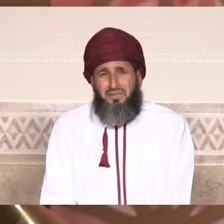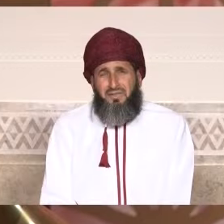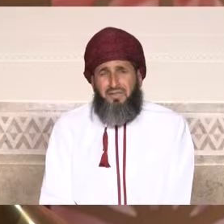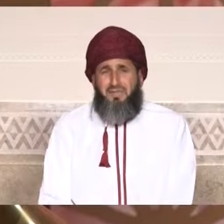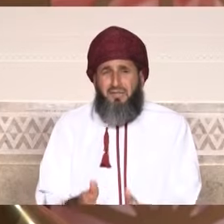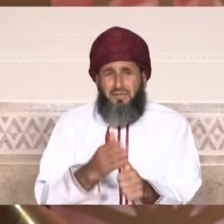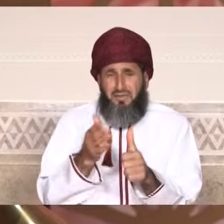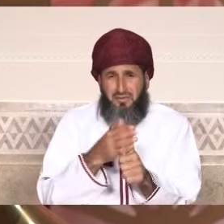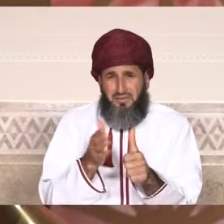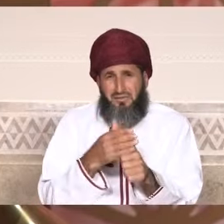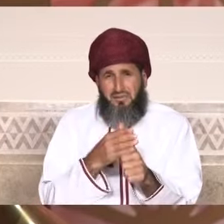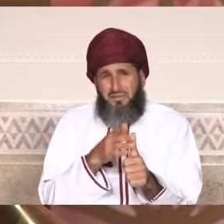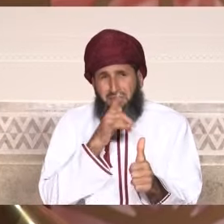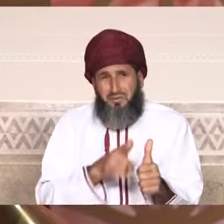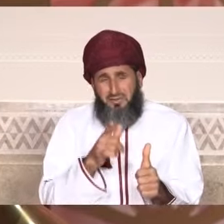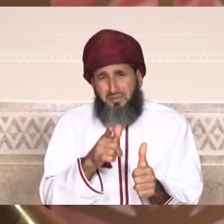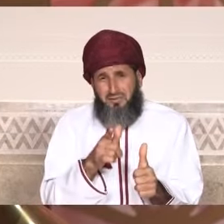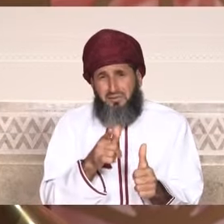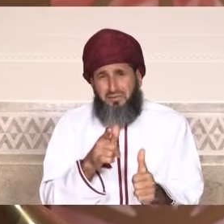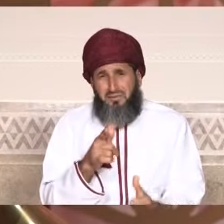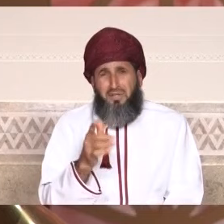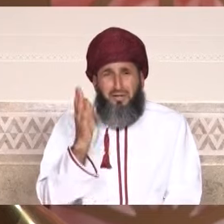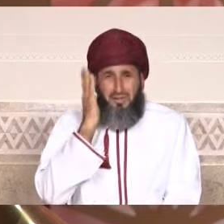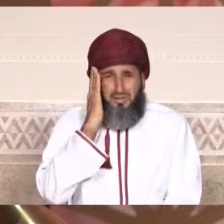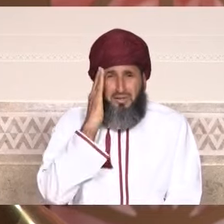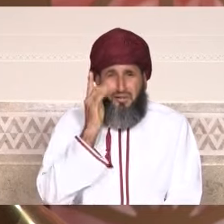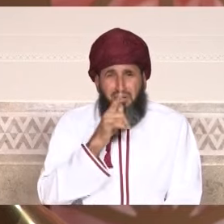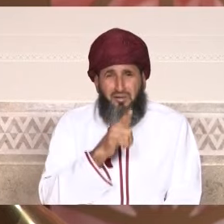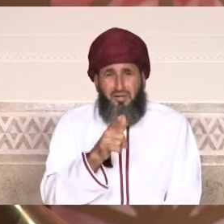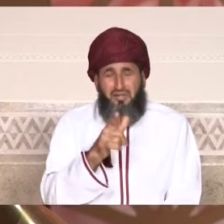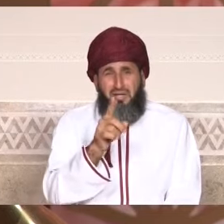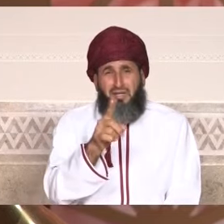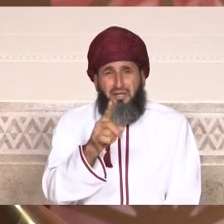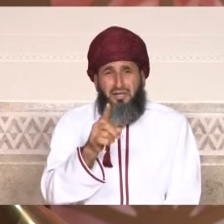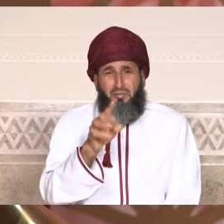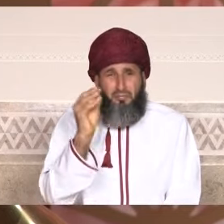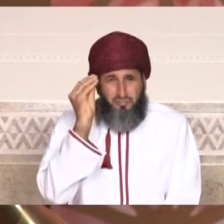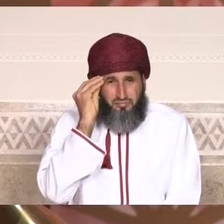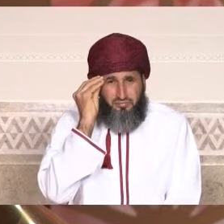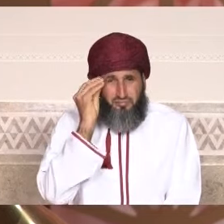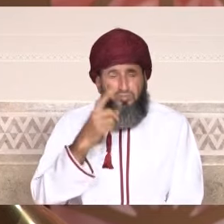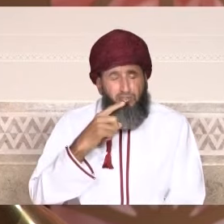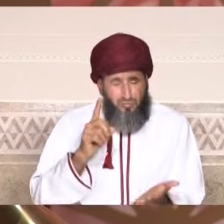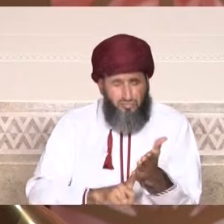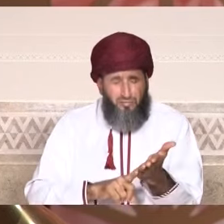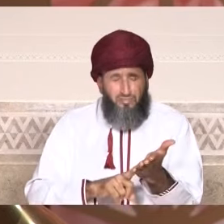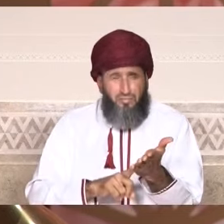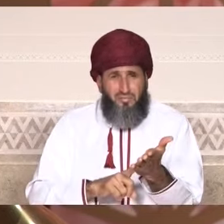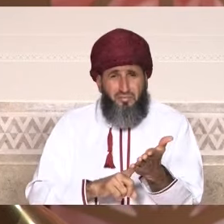أولا هذه المعلومة التي ذكرها أخونا عبد الرحمن تؤكد